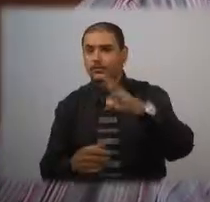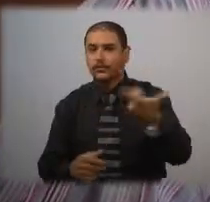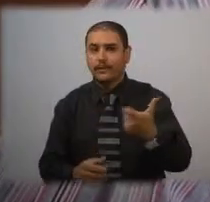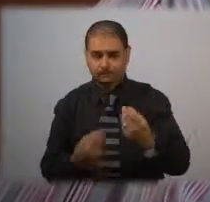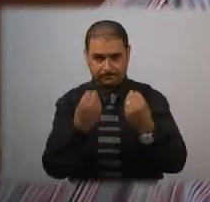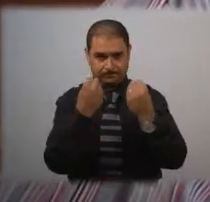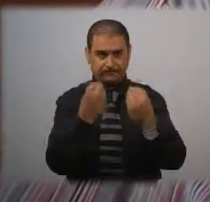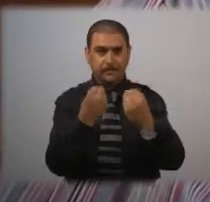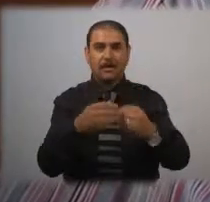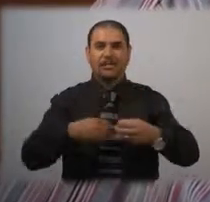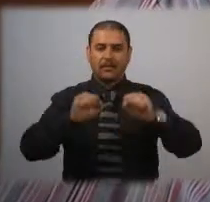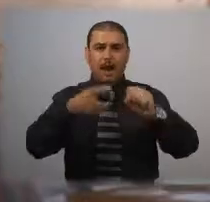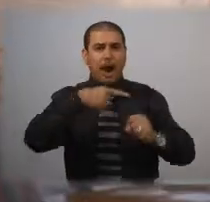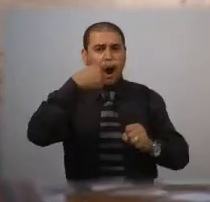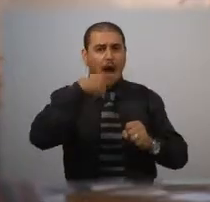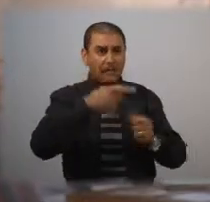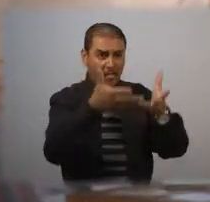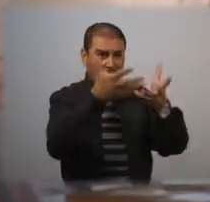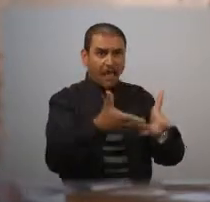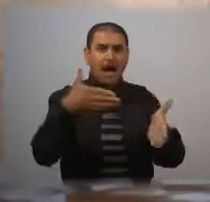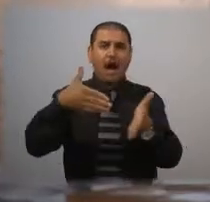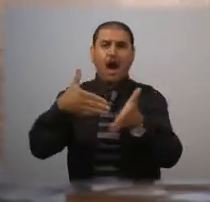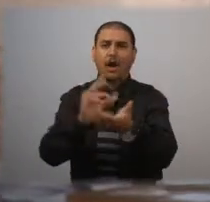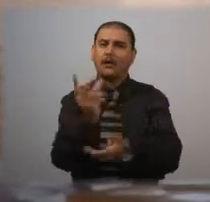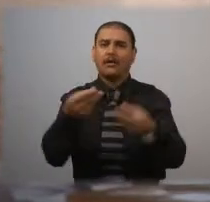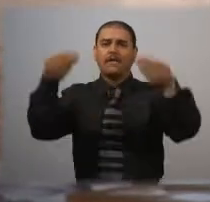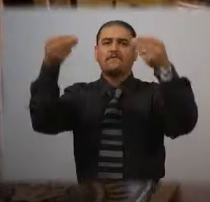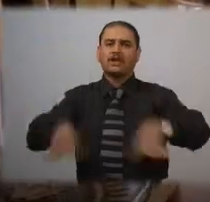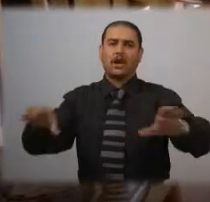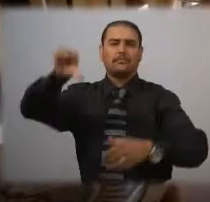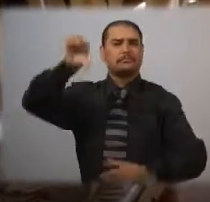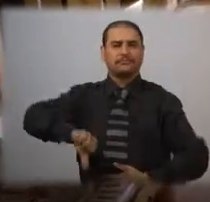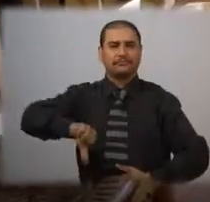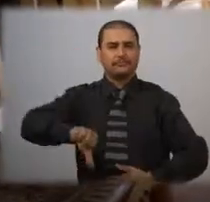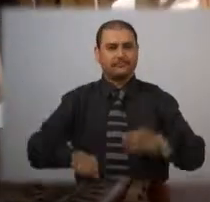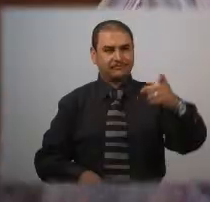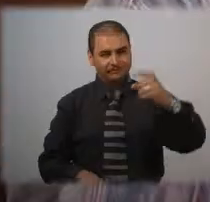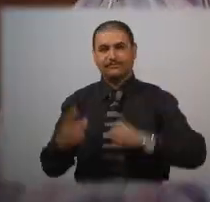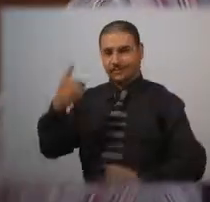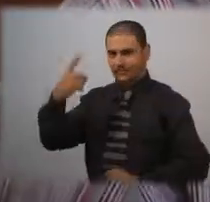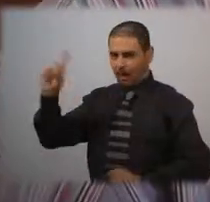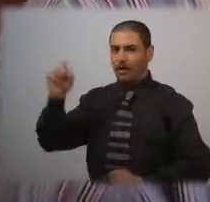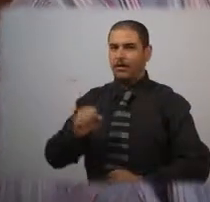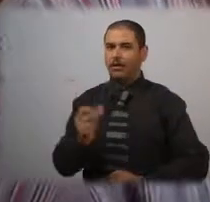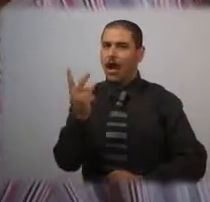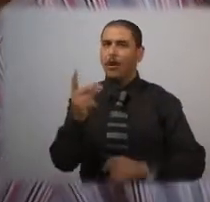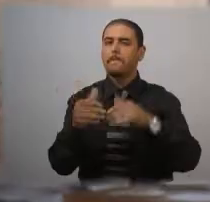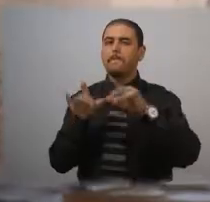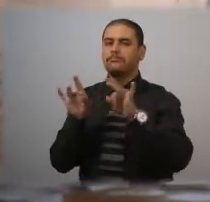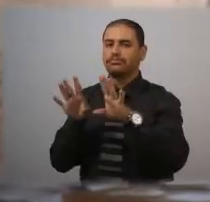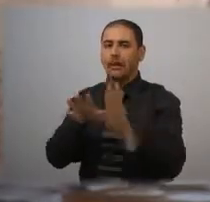شو صار طمني شو صار؟ انت ظليتك تنق على القصة لحد ما رفضوا العطل يا زلمة هم اختاروا حكم القانون وهذا